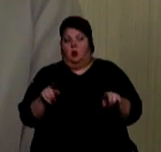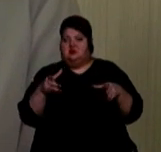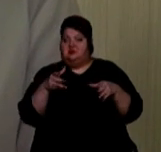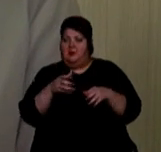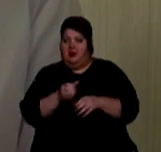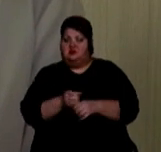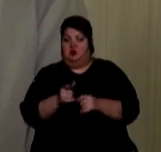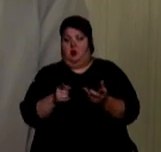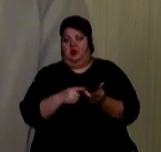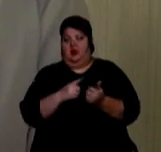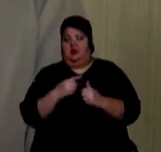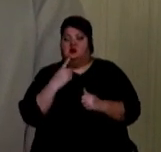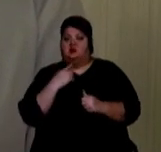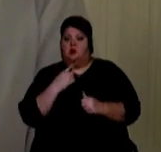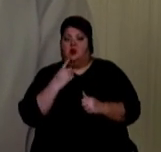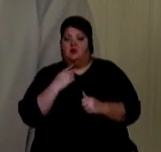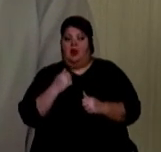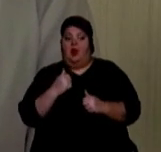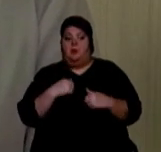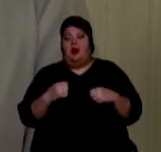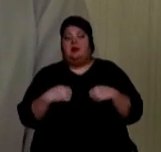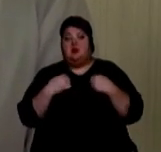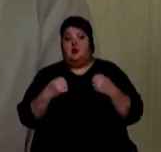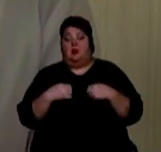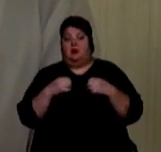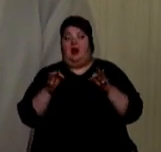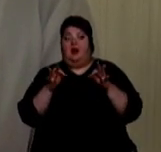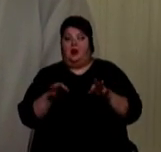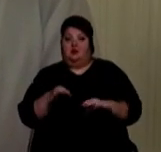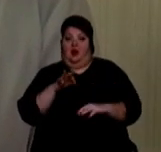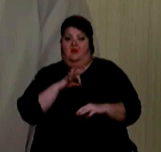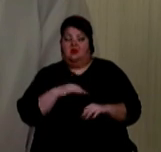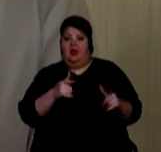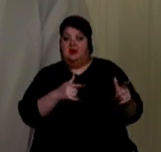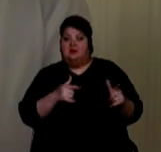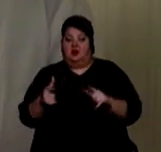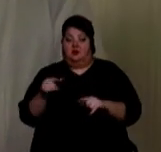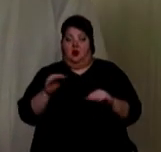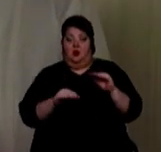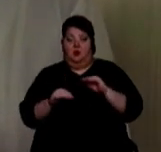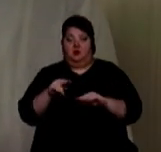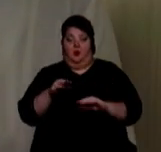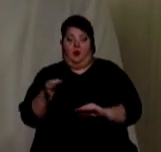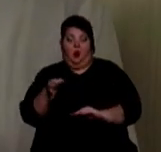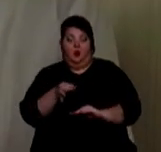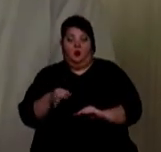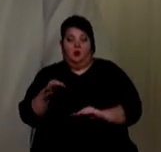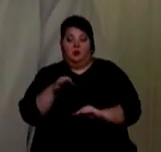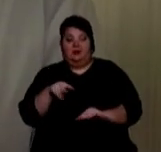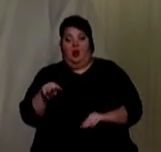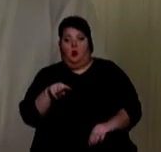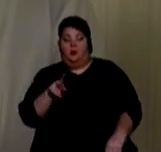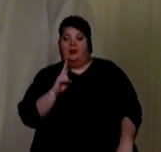зменшило кількість крові. Ну, ми намагаємося раціонально використовувати заготовлені компоненти по області Лубник,